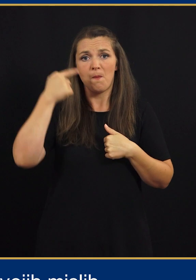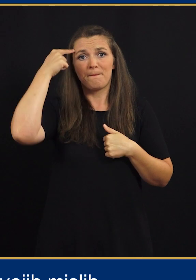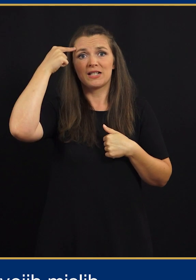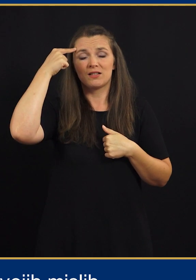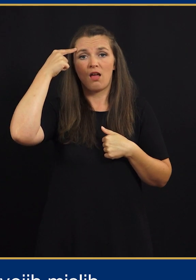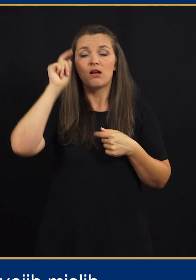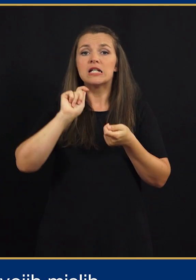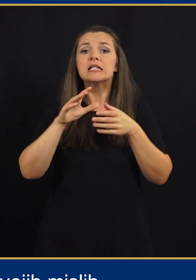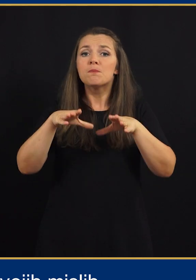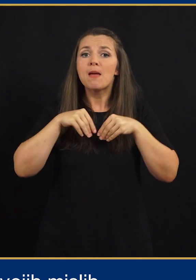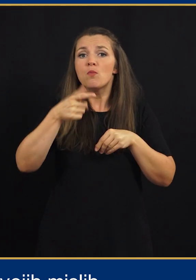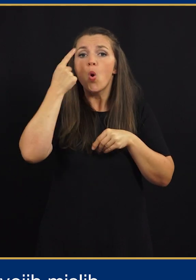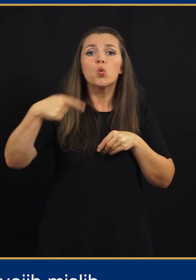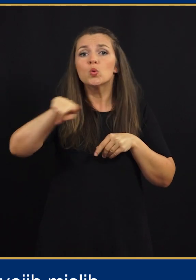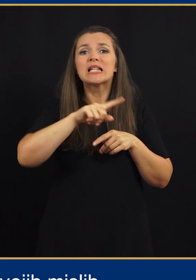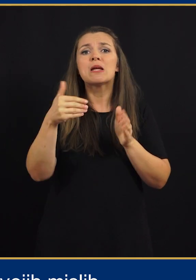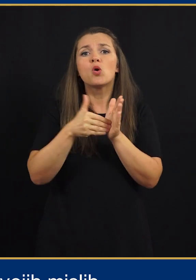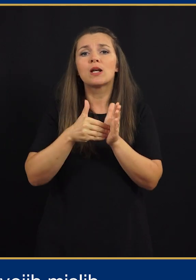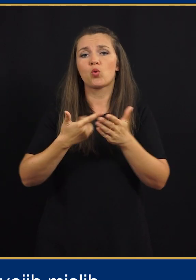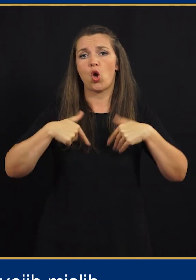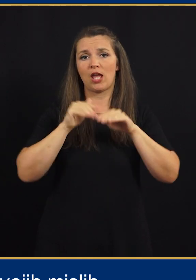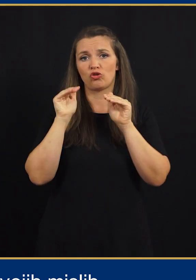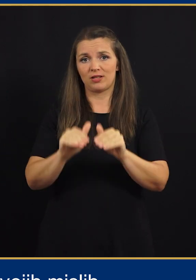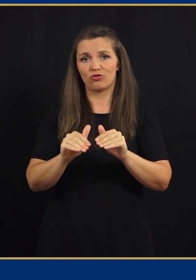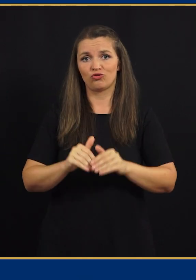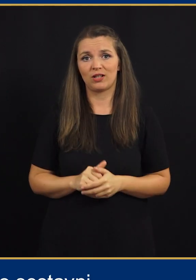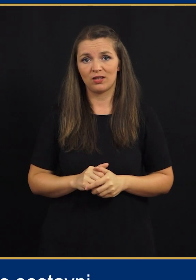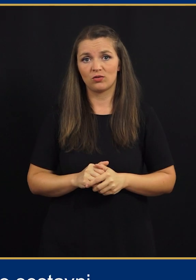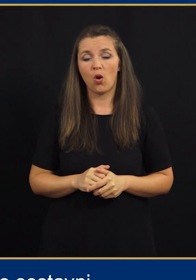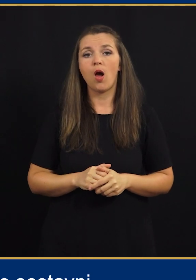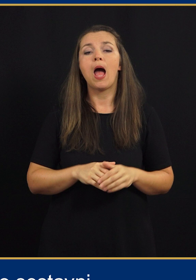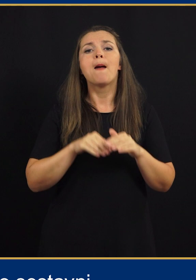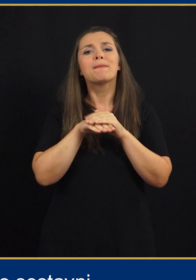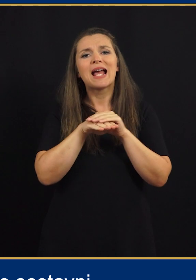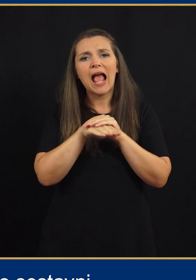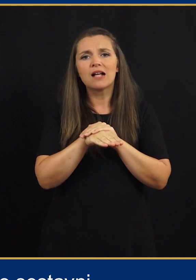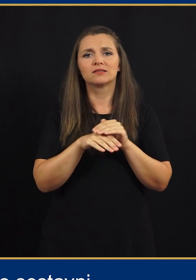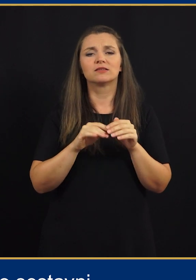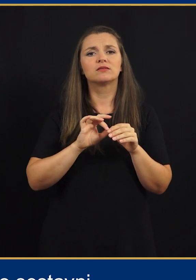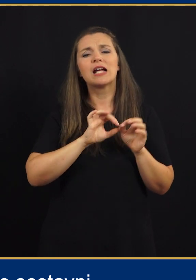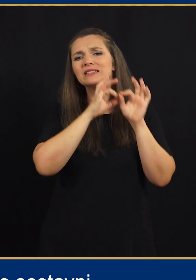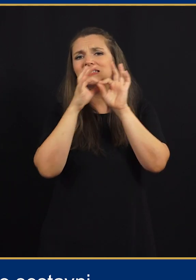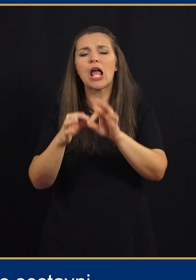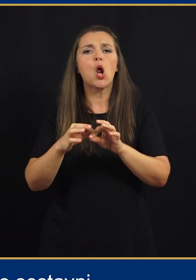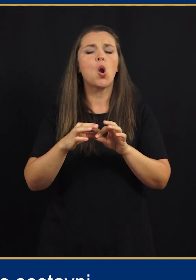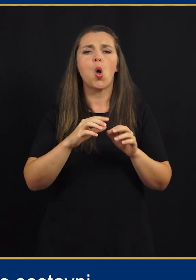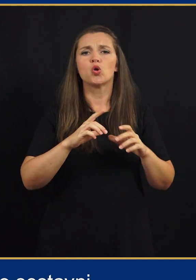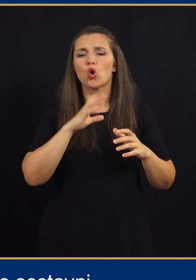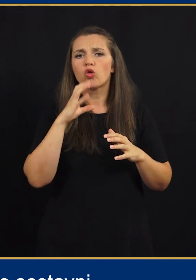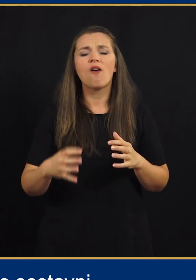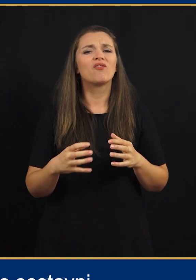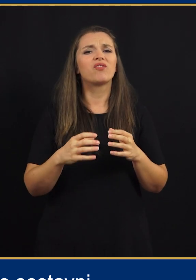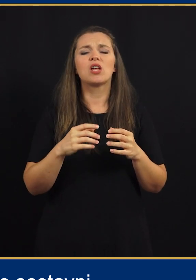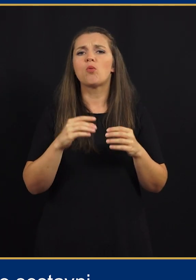mislih. Sprejmimo ljudi, ki potrebujejo našo zaščito. Migracije so skozi celotno zgodovino sestavni in